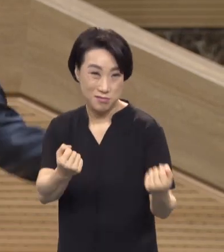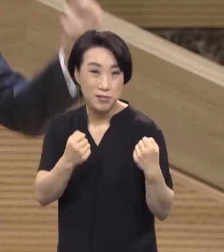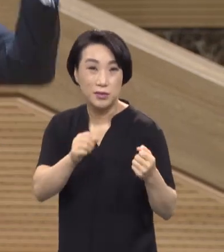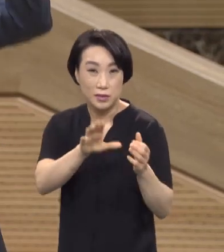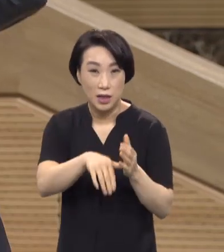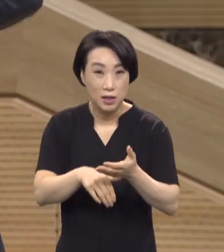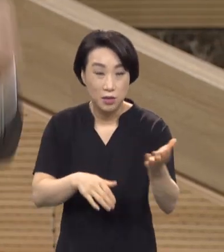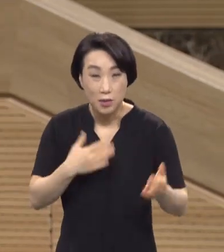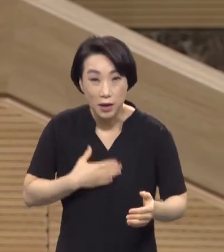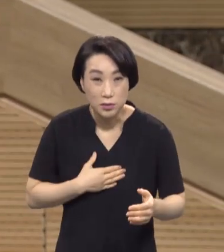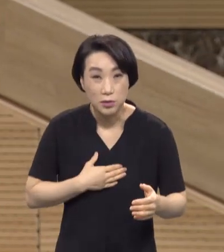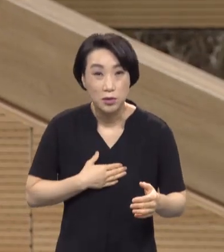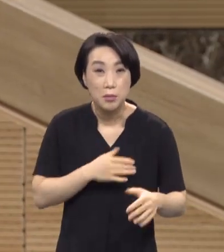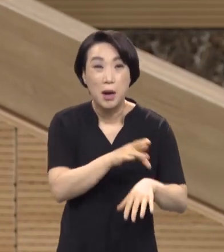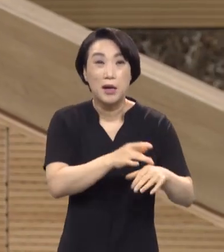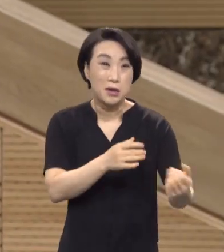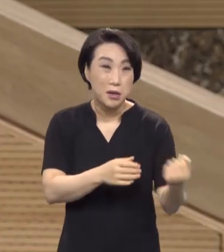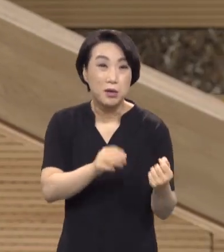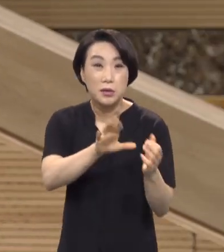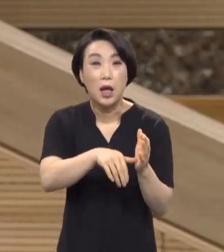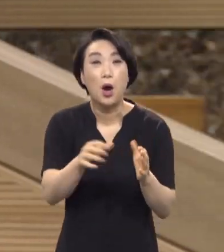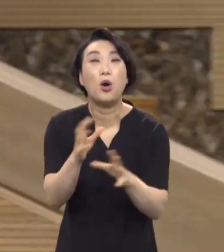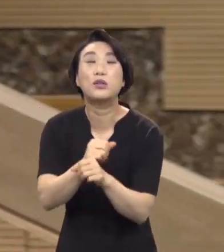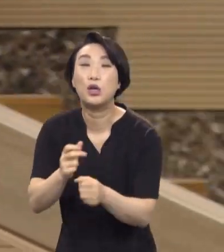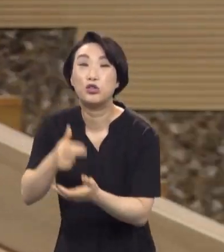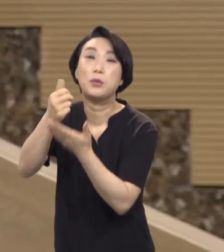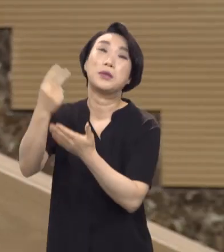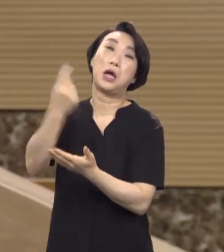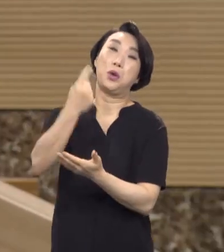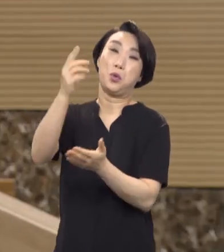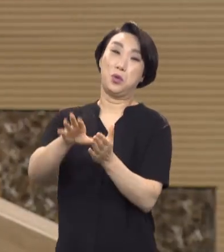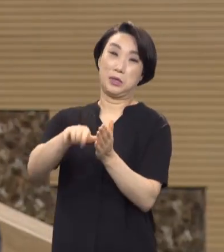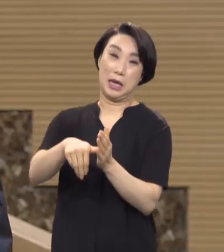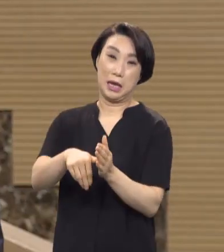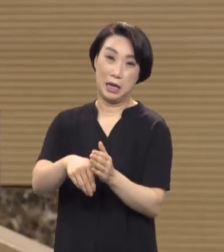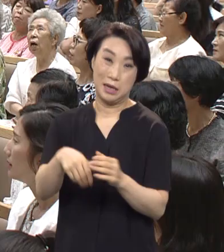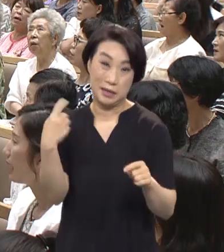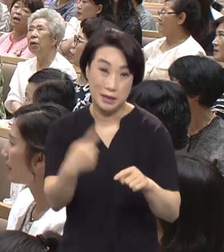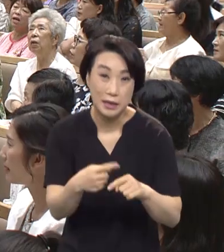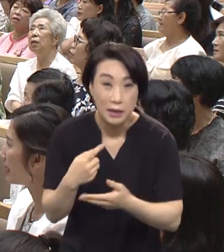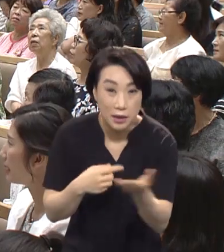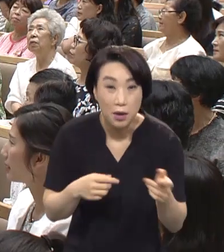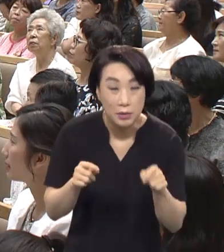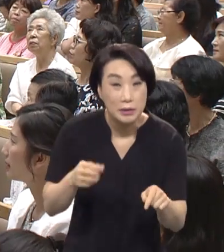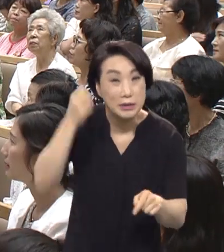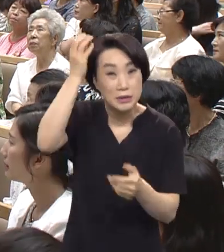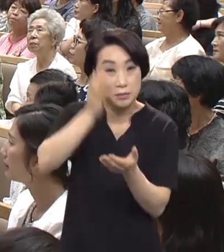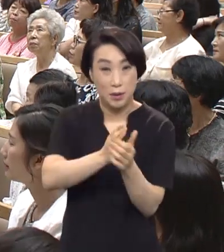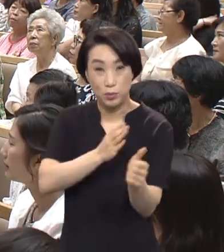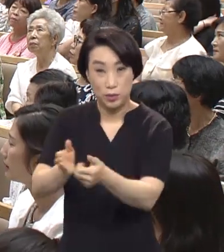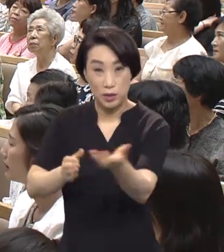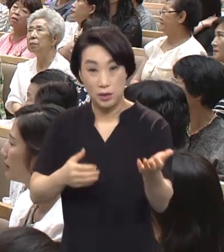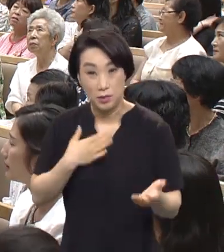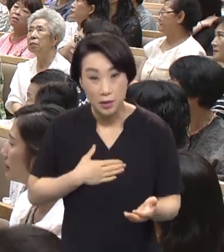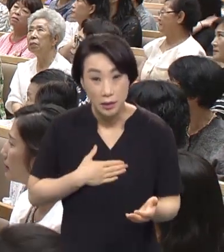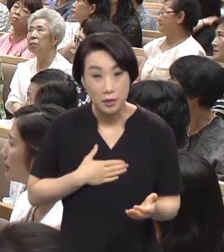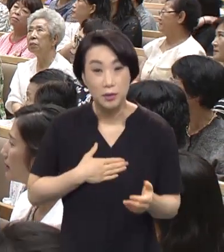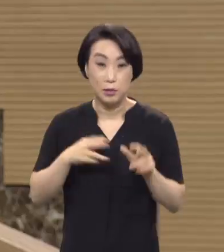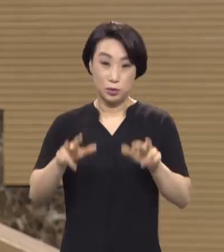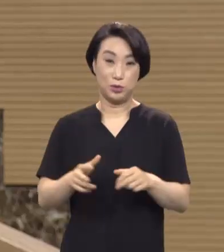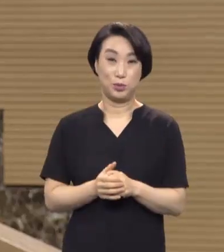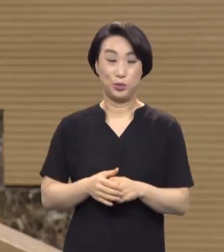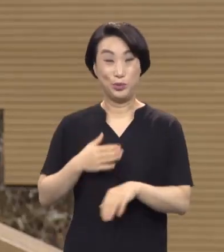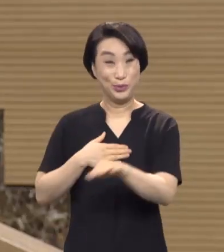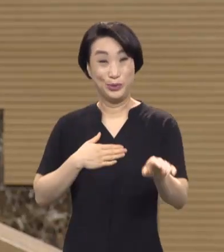전성기가 주님의 재림의 때라는 것을 잊어서는 안 된다, 이 말이오. 좀 그렇게 좀, 그럼